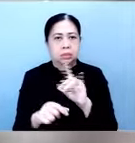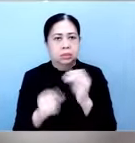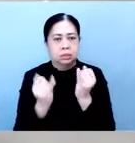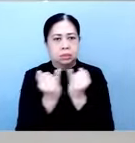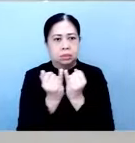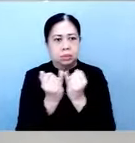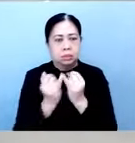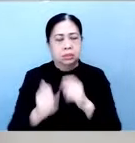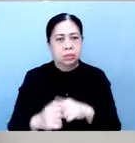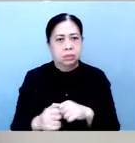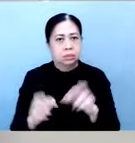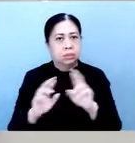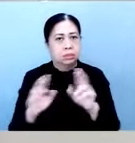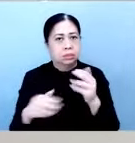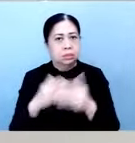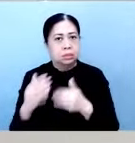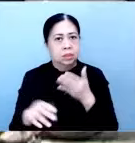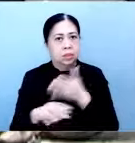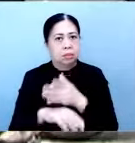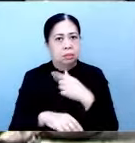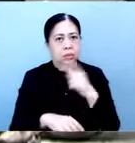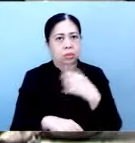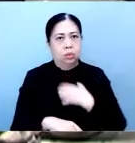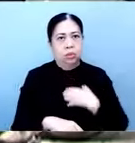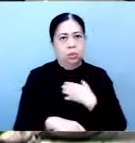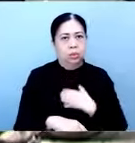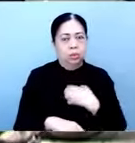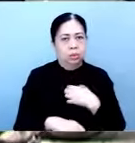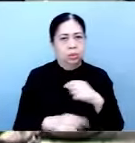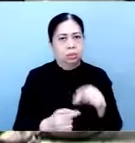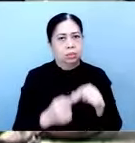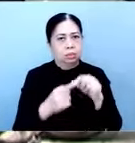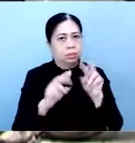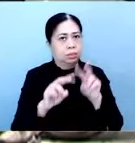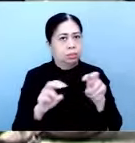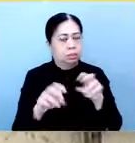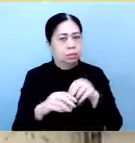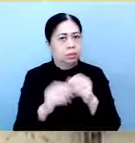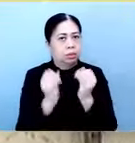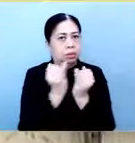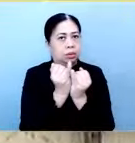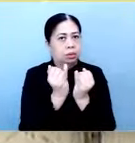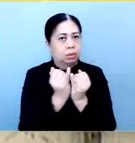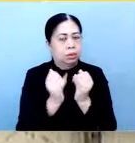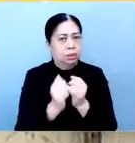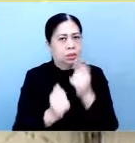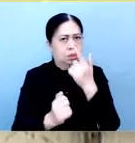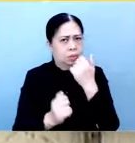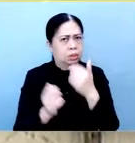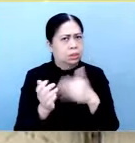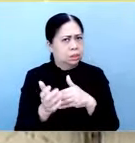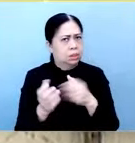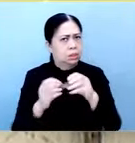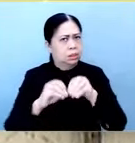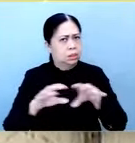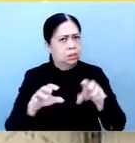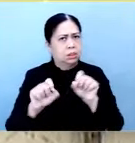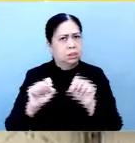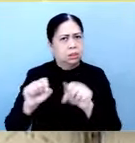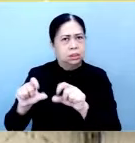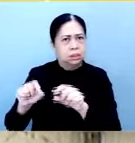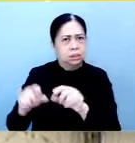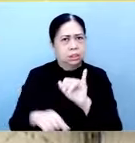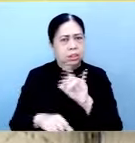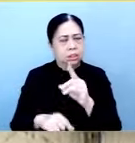ikinasa ang operasyon matapos siyang ireklamo ng isang special investigator ng ph health bunsod ng umanoy talamak na bentaha ng